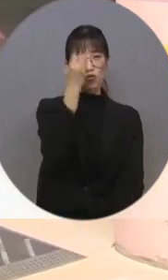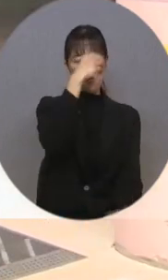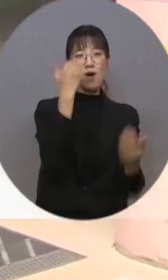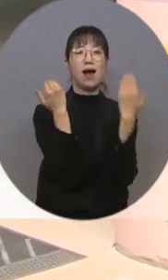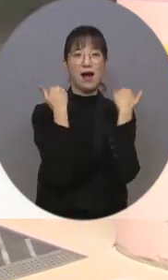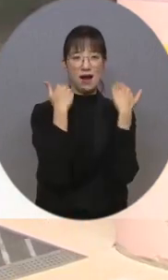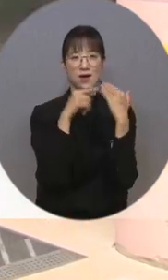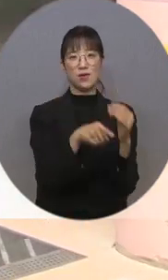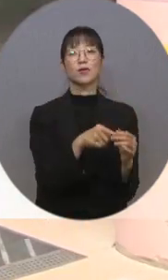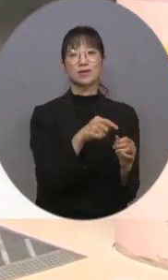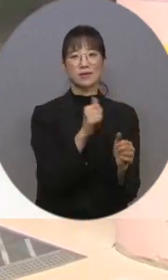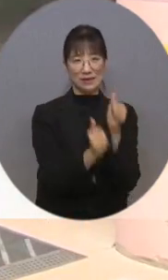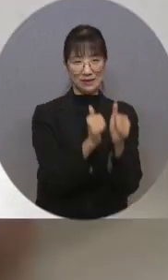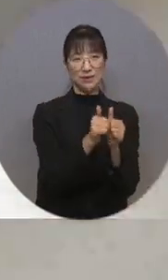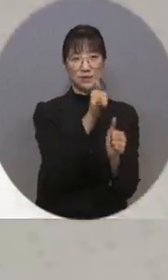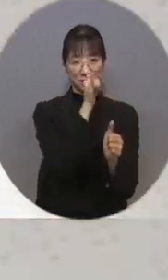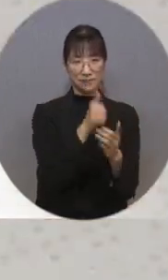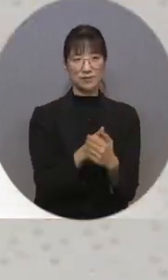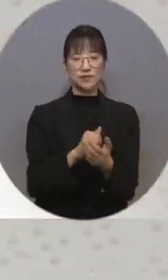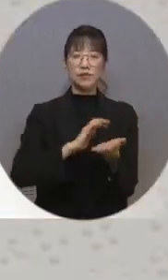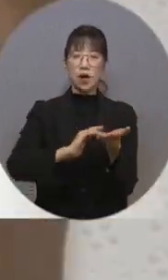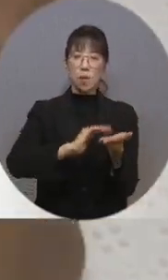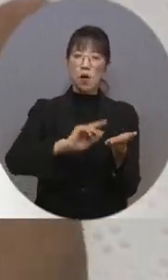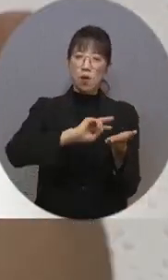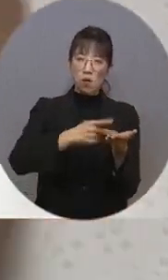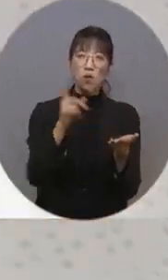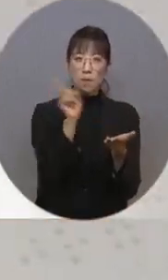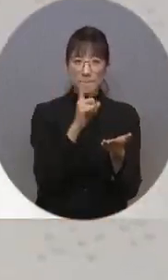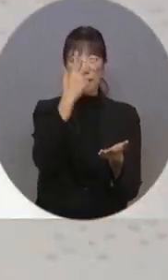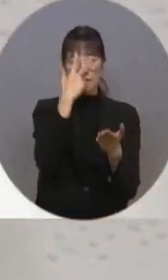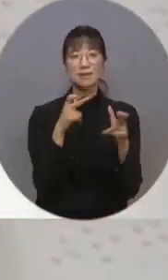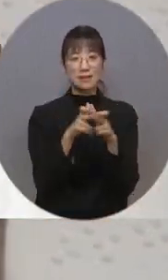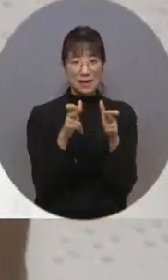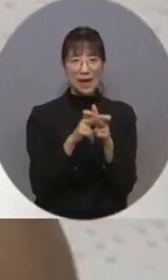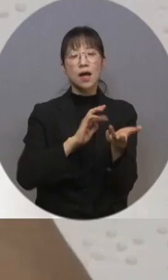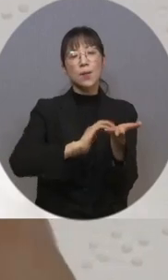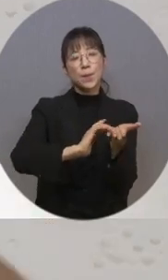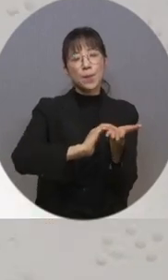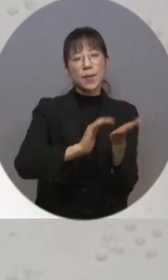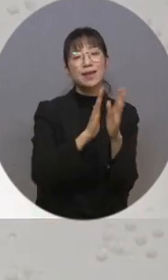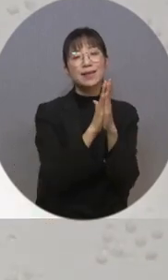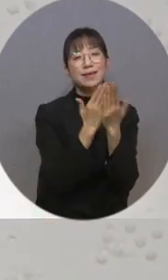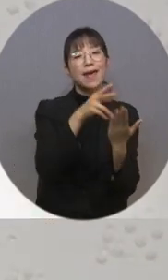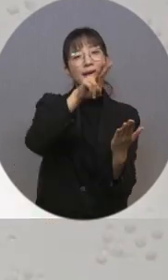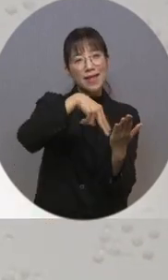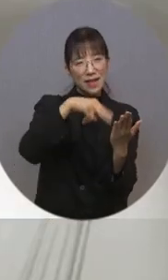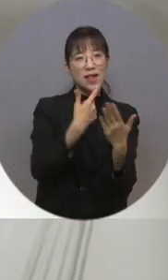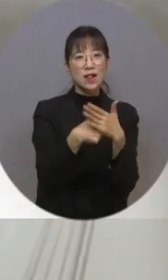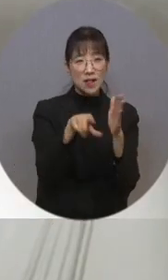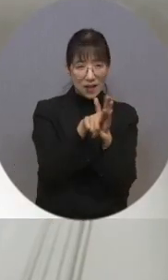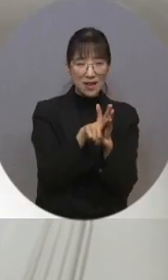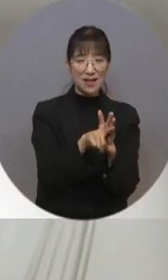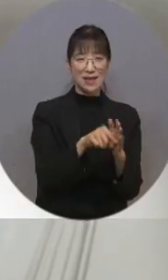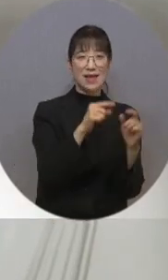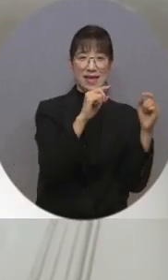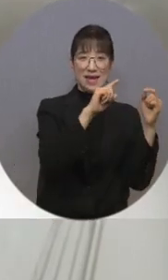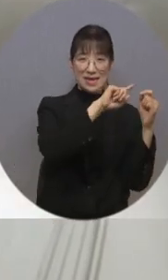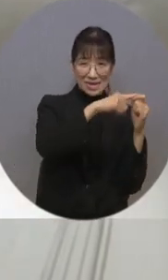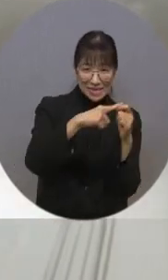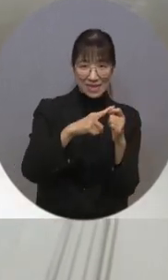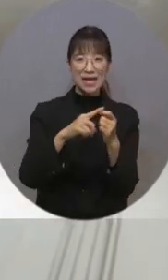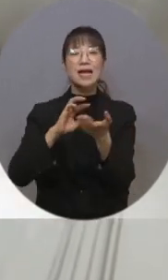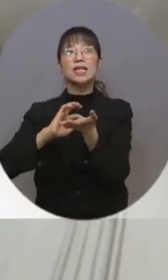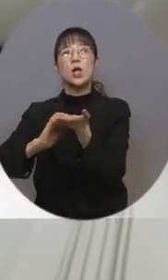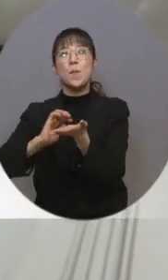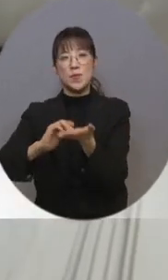광운인공지능고등학교에서 실시됩니다. 점역교정사는 시각장애인이 촉각을 이용하여 도서를 읽을 수 있도록 도서를 점자로